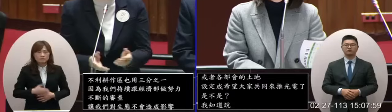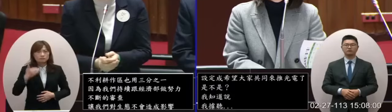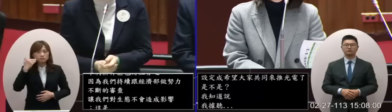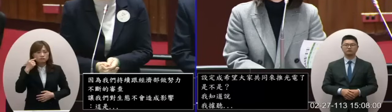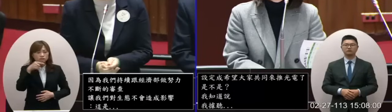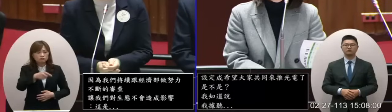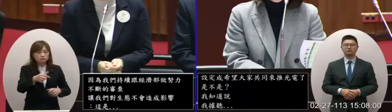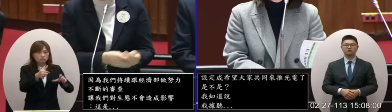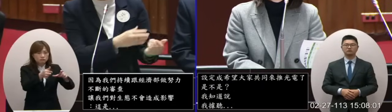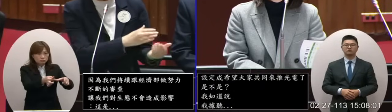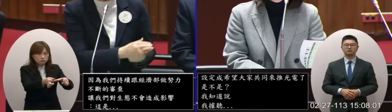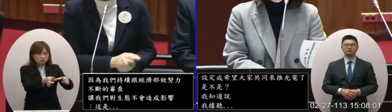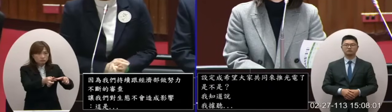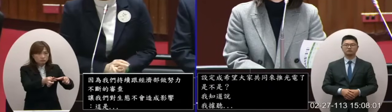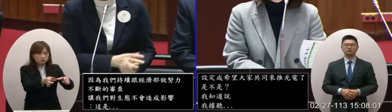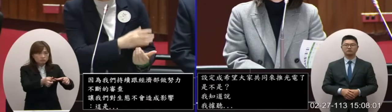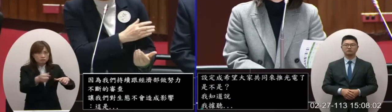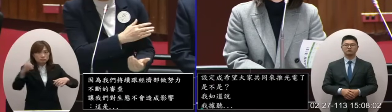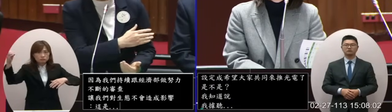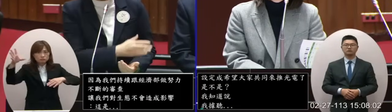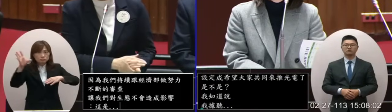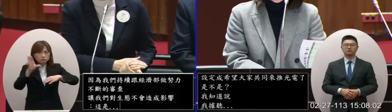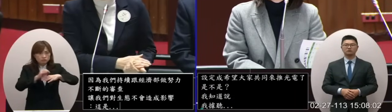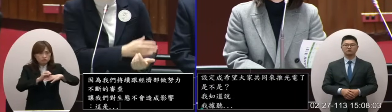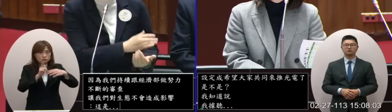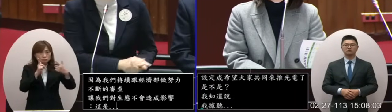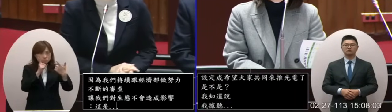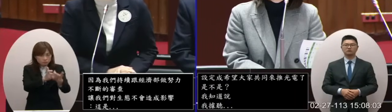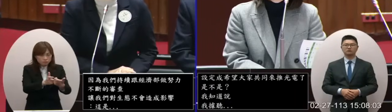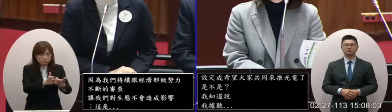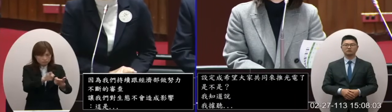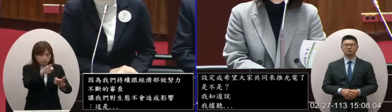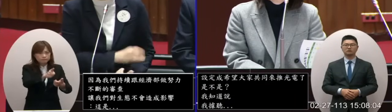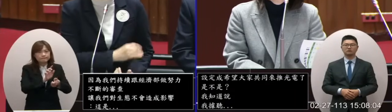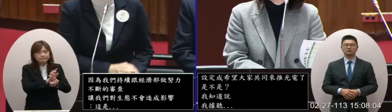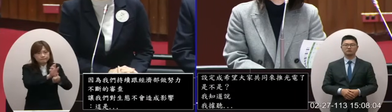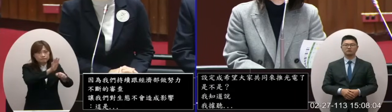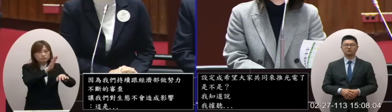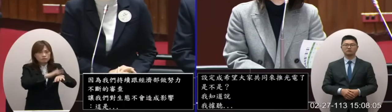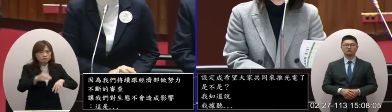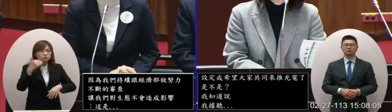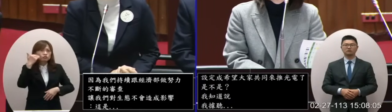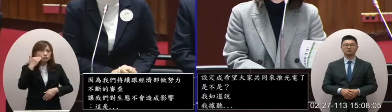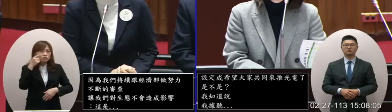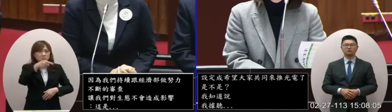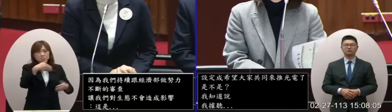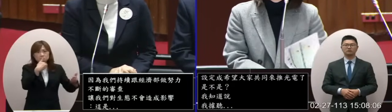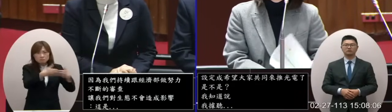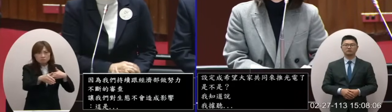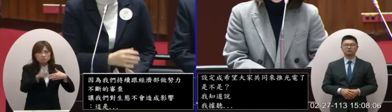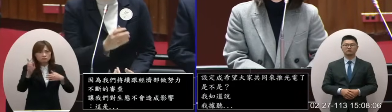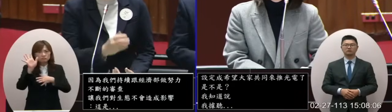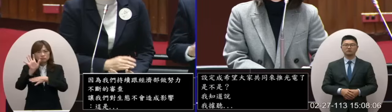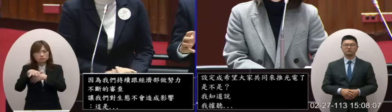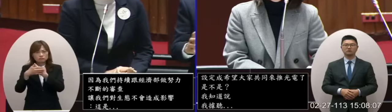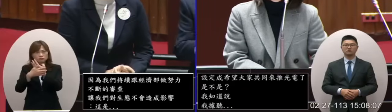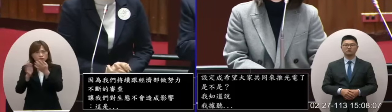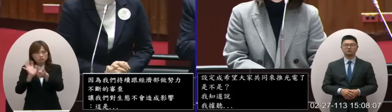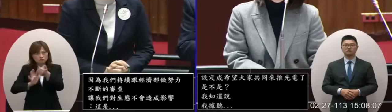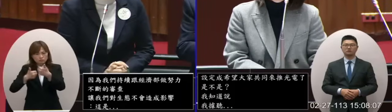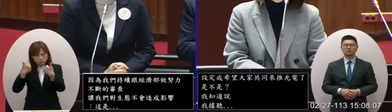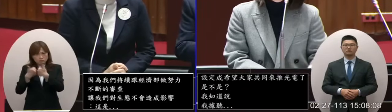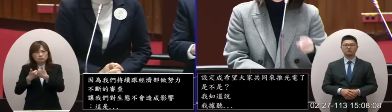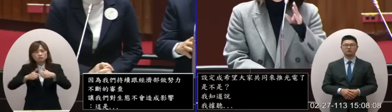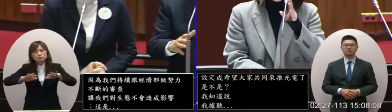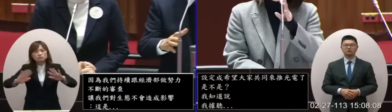个区域是不合适，我们第一关就被会被农委会打枪了，嘿，不太可能。那 我想部会是